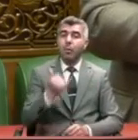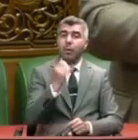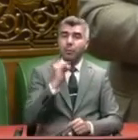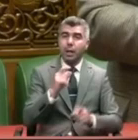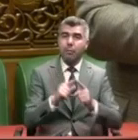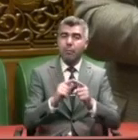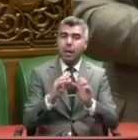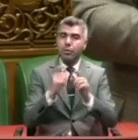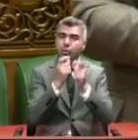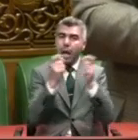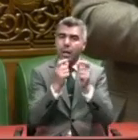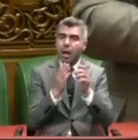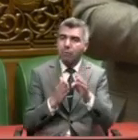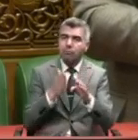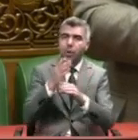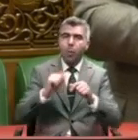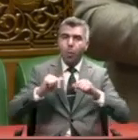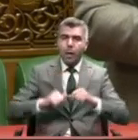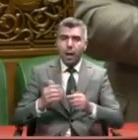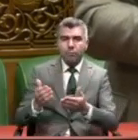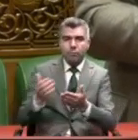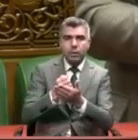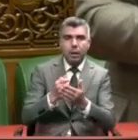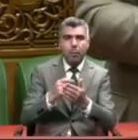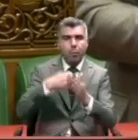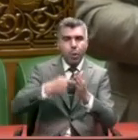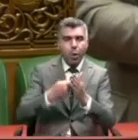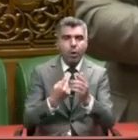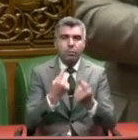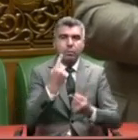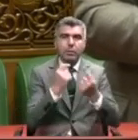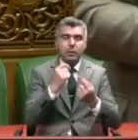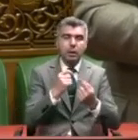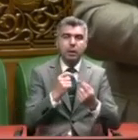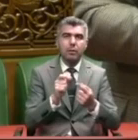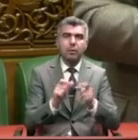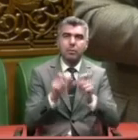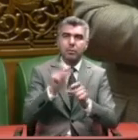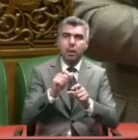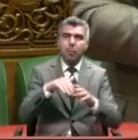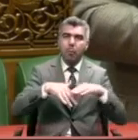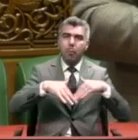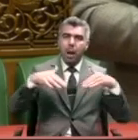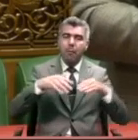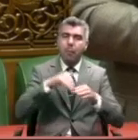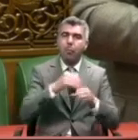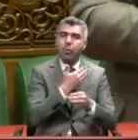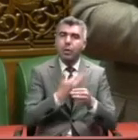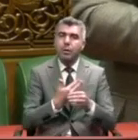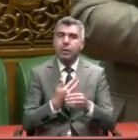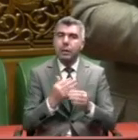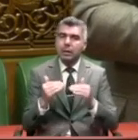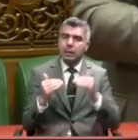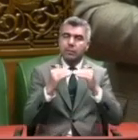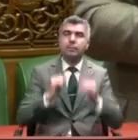العموميه مع الاخذ بعين الاعتبار الملاحظات المثاره من طرف السيدات والساده النواب والمستشارين الزام